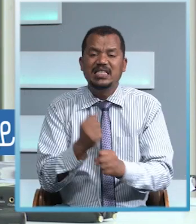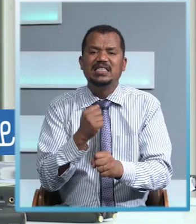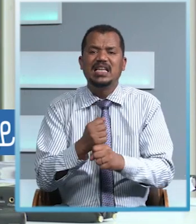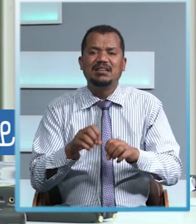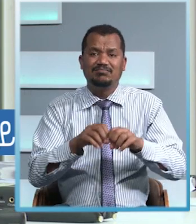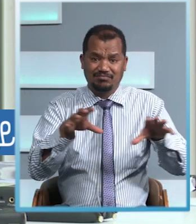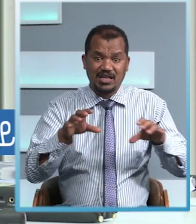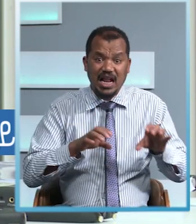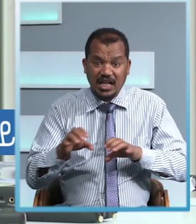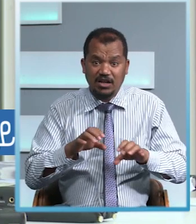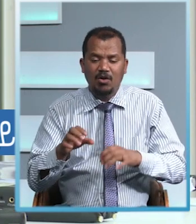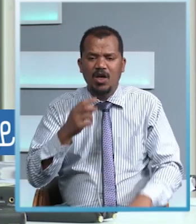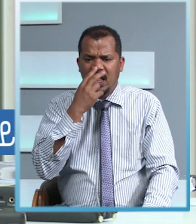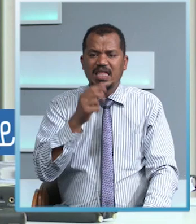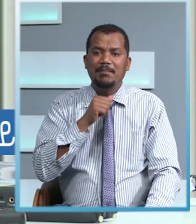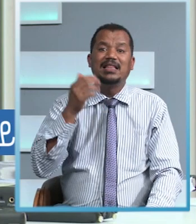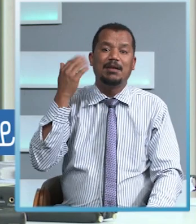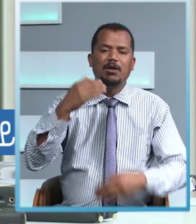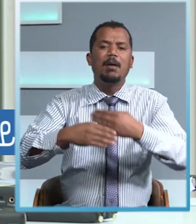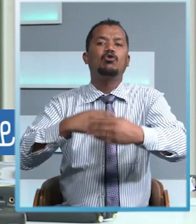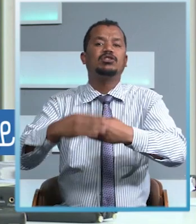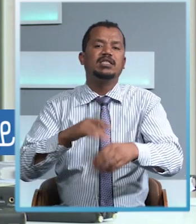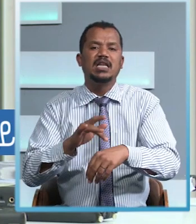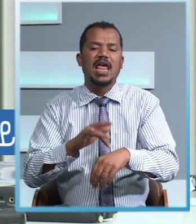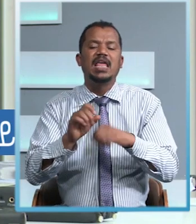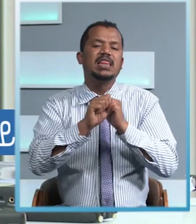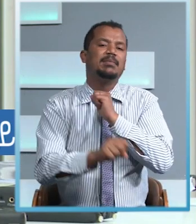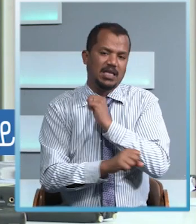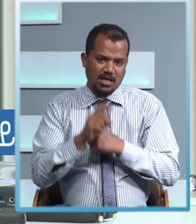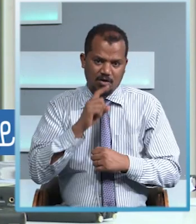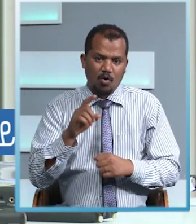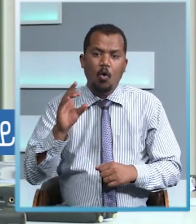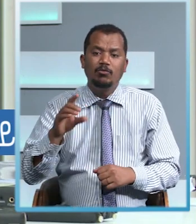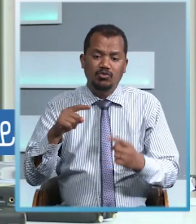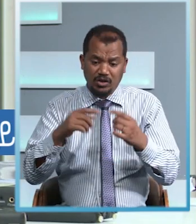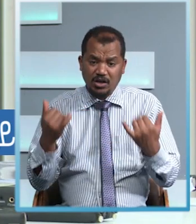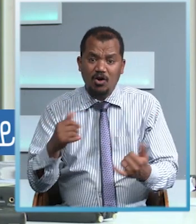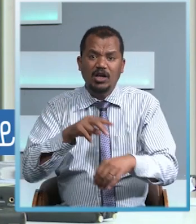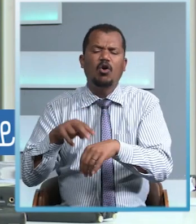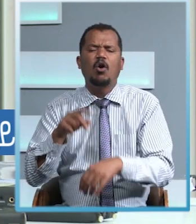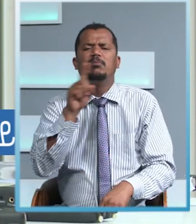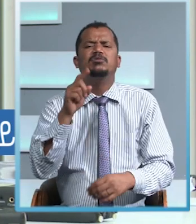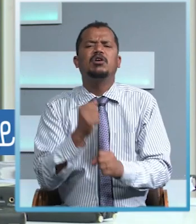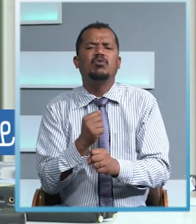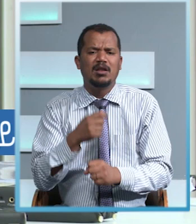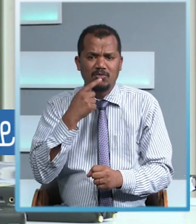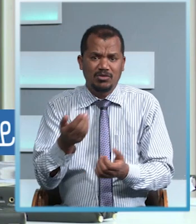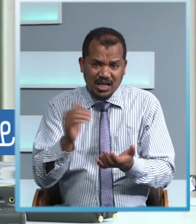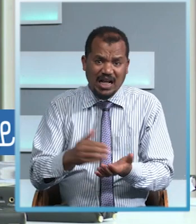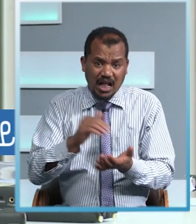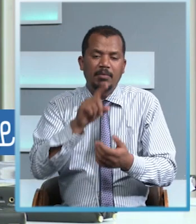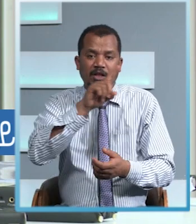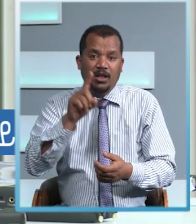እስከዛሬ ሰርተን ዴሊቨር ያደረግነው ነገር የማይታይ ነው የሚሆነው። በፕሮሰስ ላይ የተመሰረተ ስለሆነ ኮሚሽኑ እስካሁን ከተቋቋመ ምን ሰርቷል የሚሉ